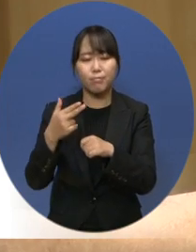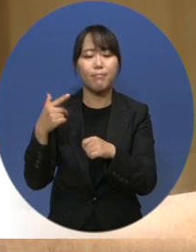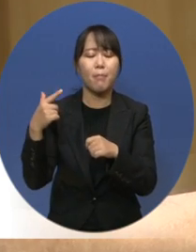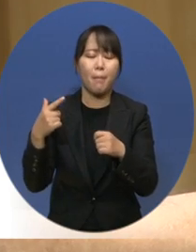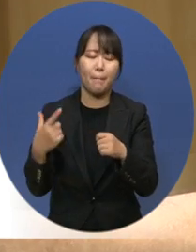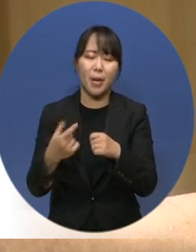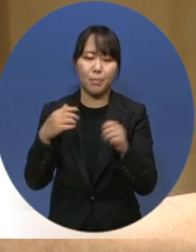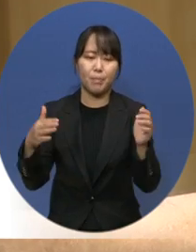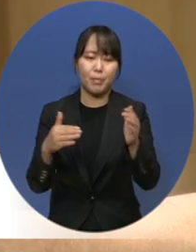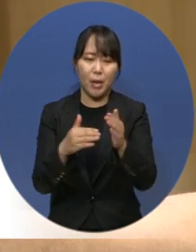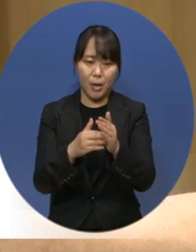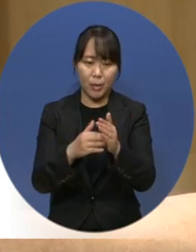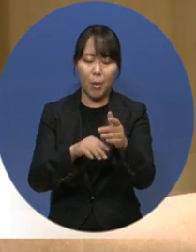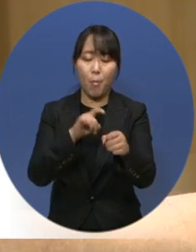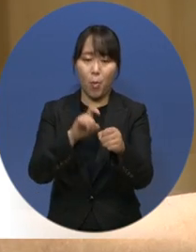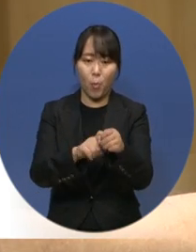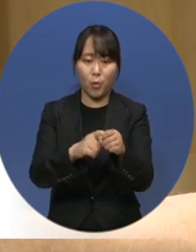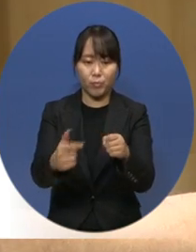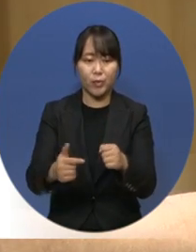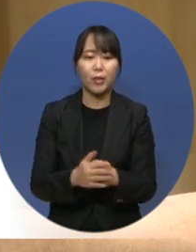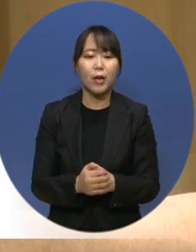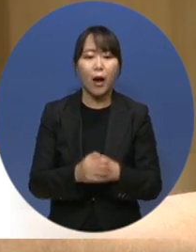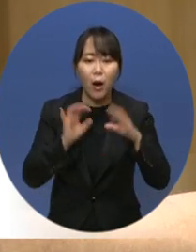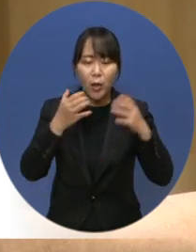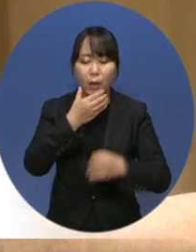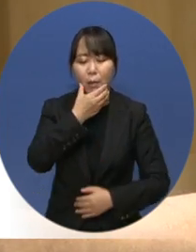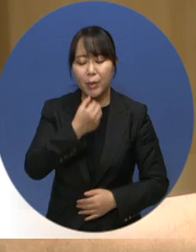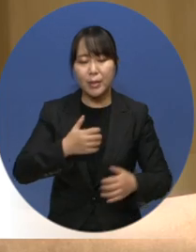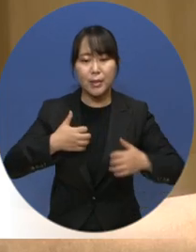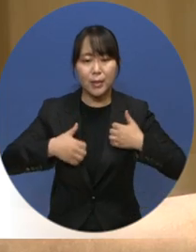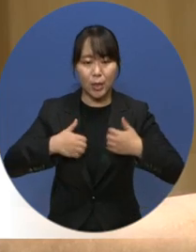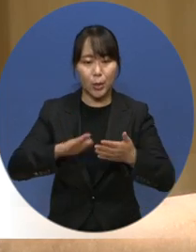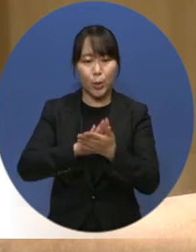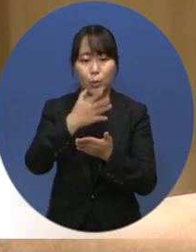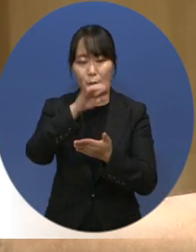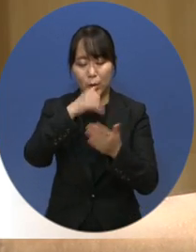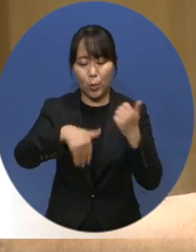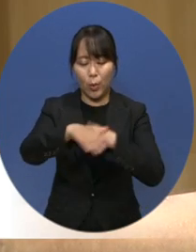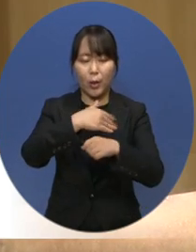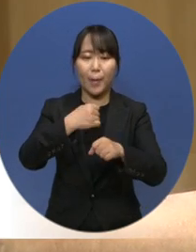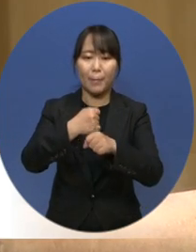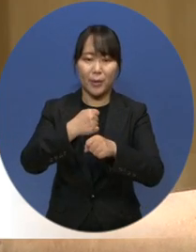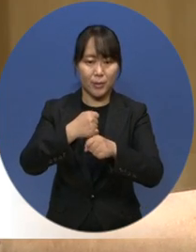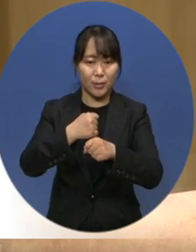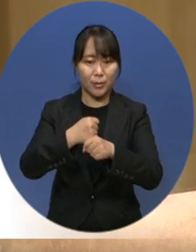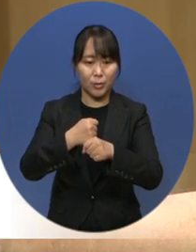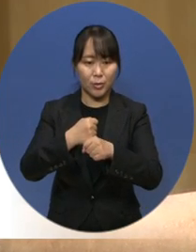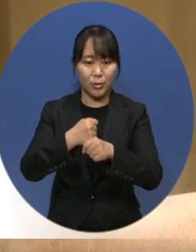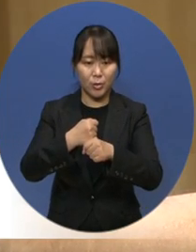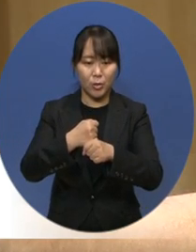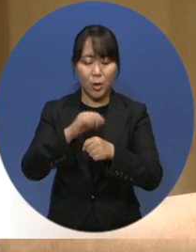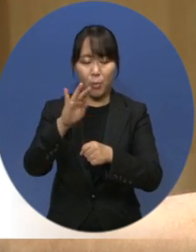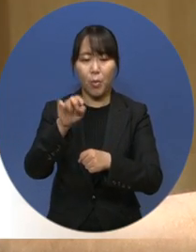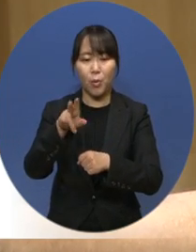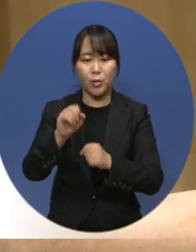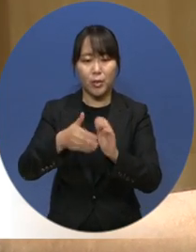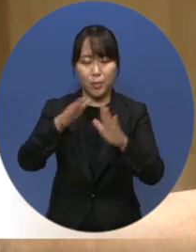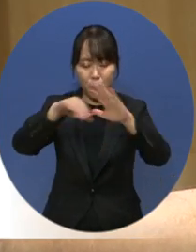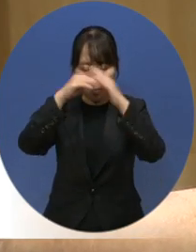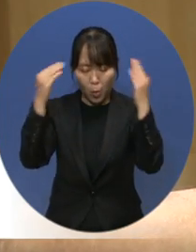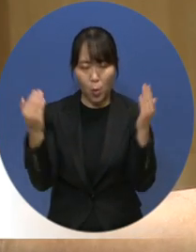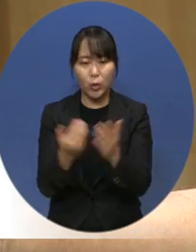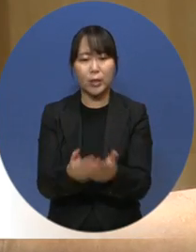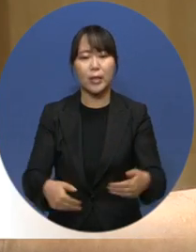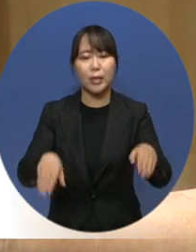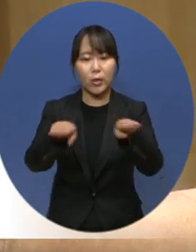큰 목표라고 생각해서 어린이들이 행복하고 즐겁게 누릴 수 있는 그런 환경을 만들어가는 데 보령시 온 유관기관